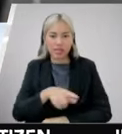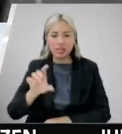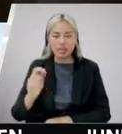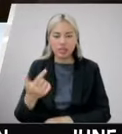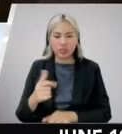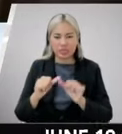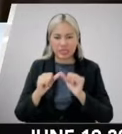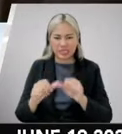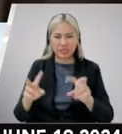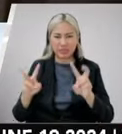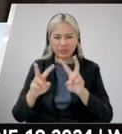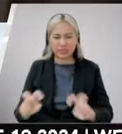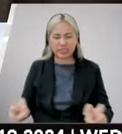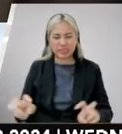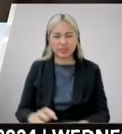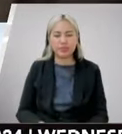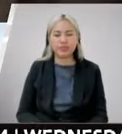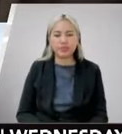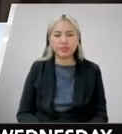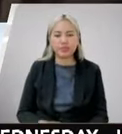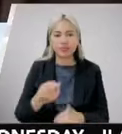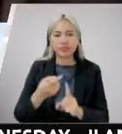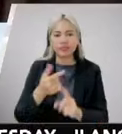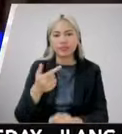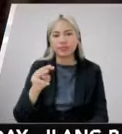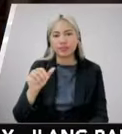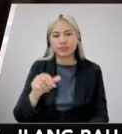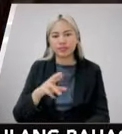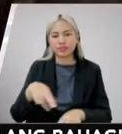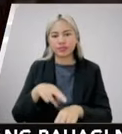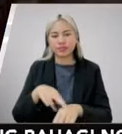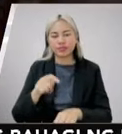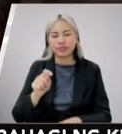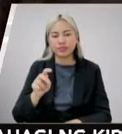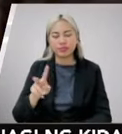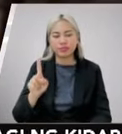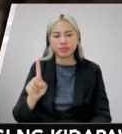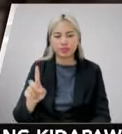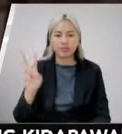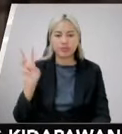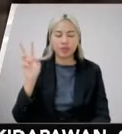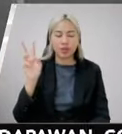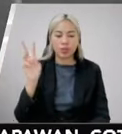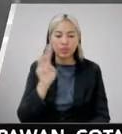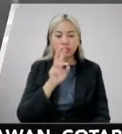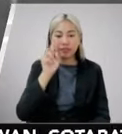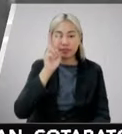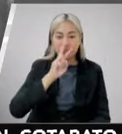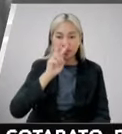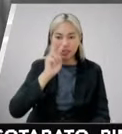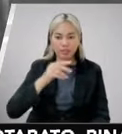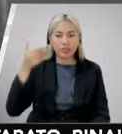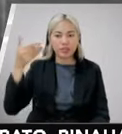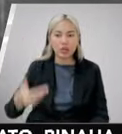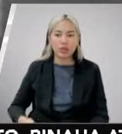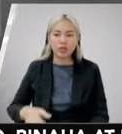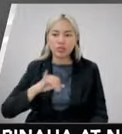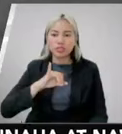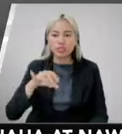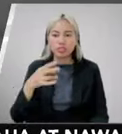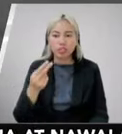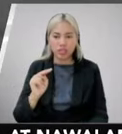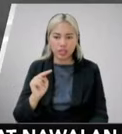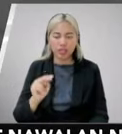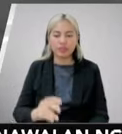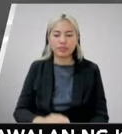investigasyon. Mula sa GMA Regional TV 1 Western Visayas, John Sala. Nagbabalita para sa GMA